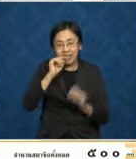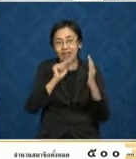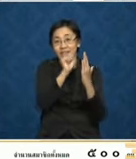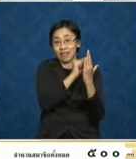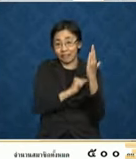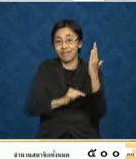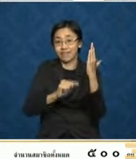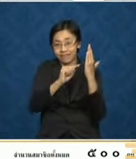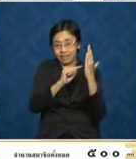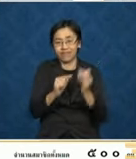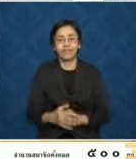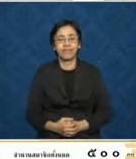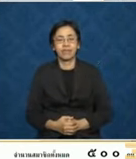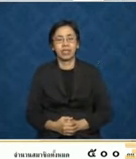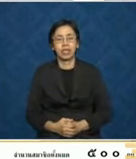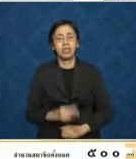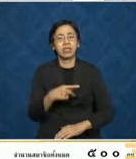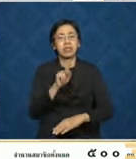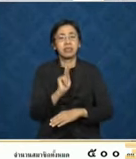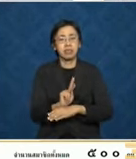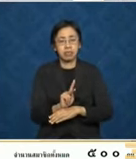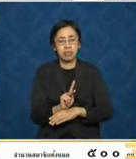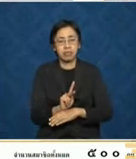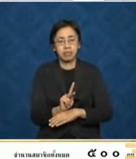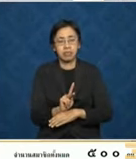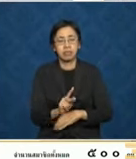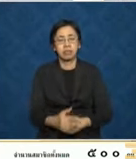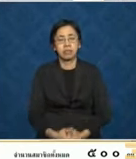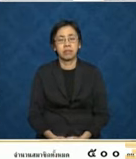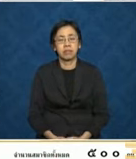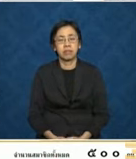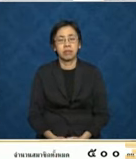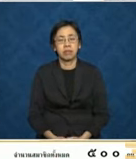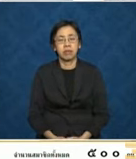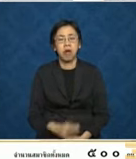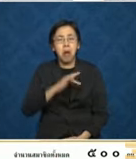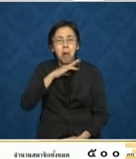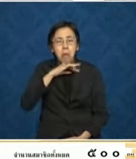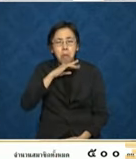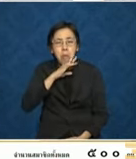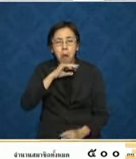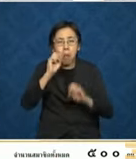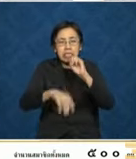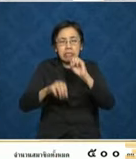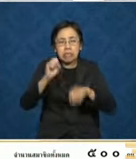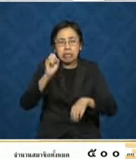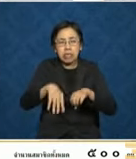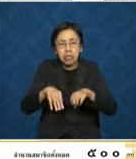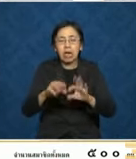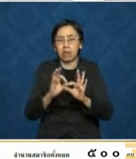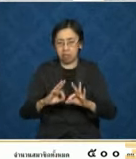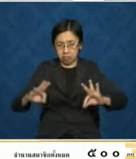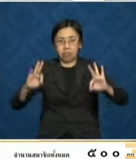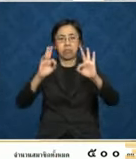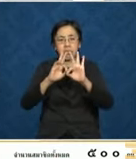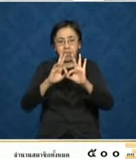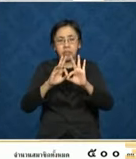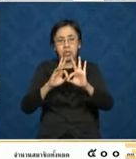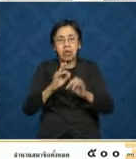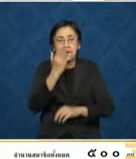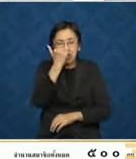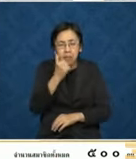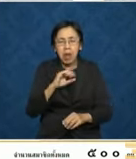านท่านประธานคะจะเห็นว่าขยะนี่มีความสำคัญมากนะคะถึงแม้จ